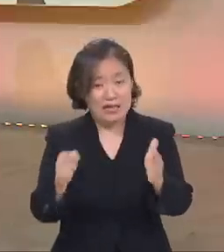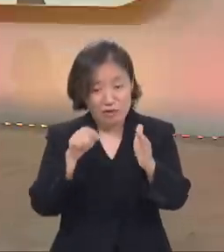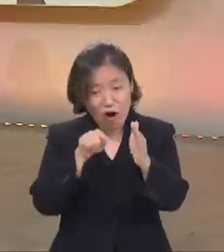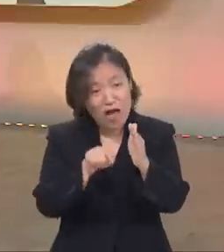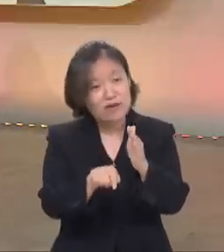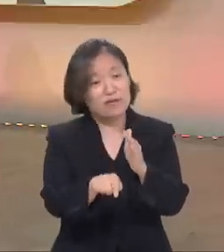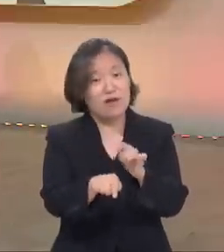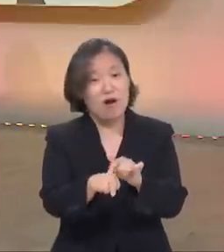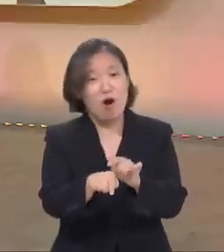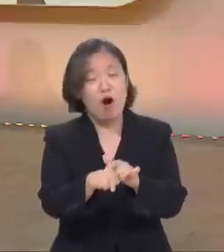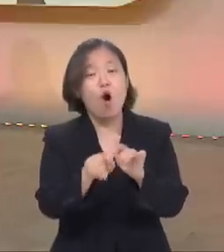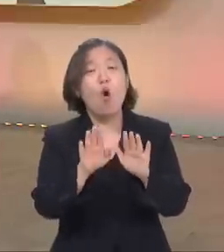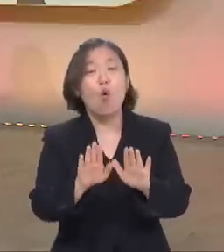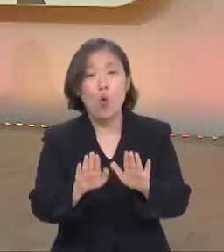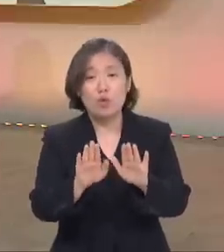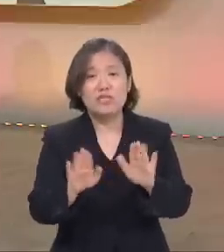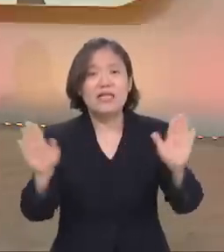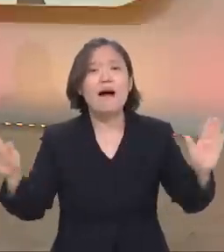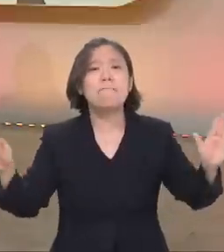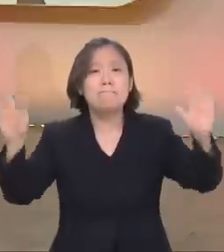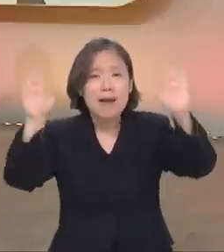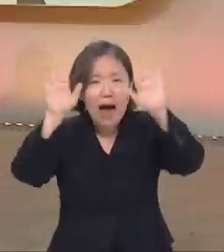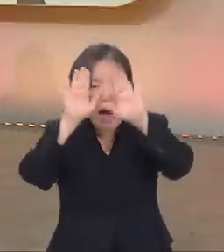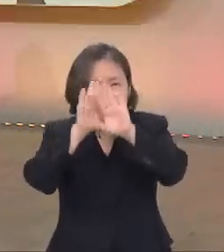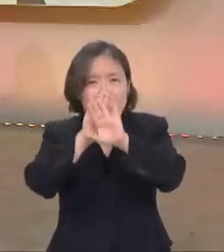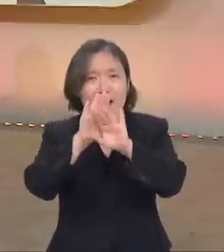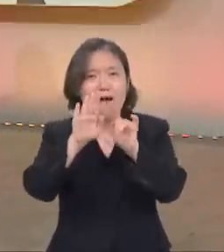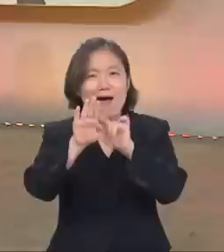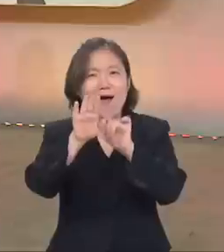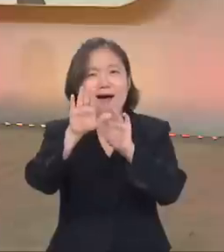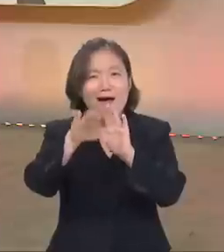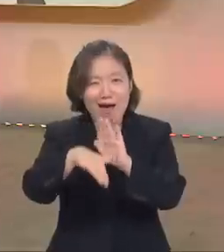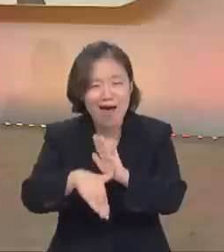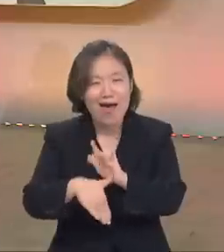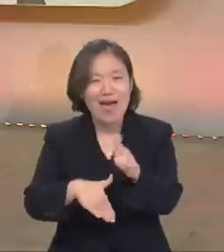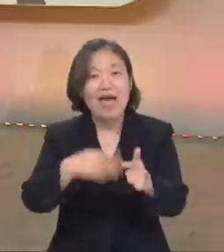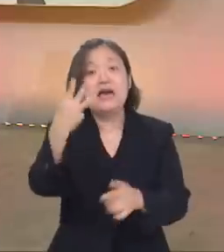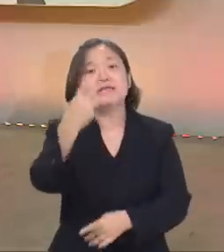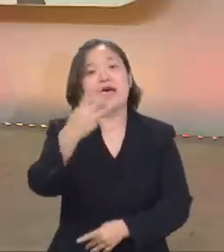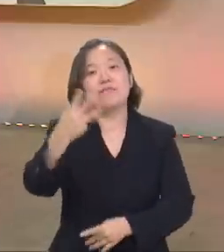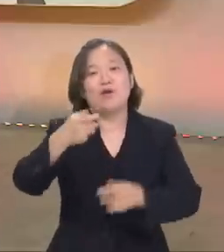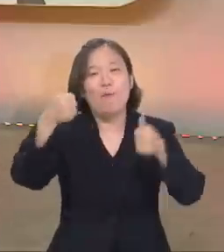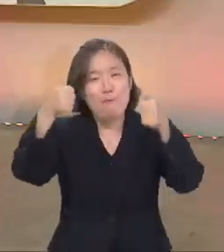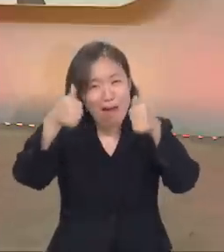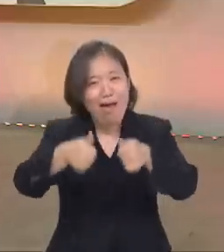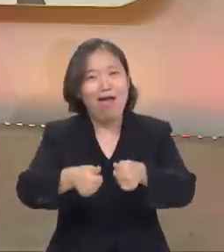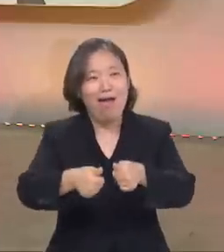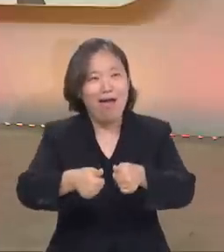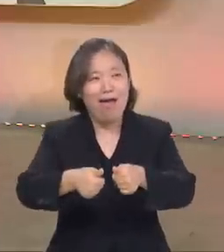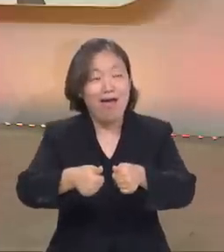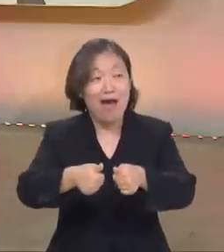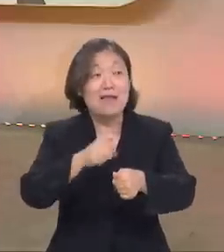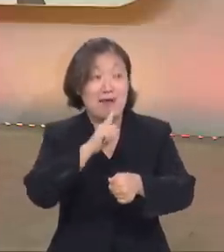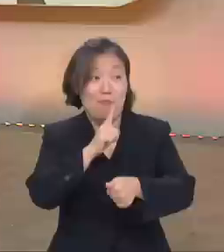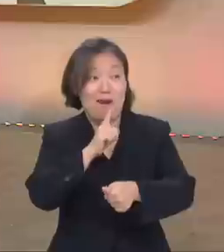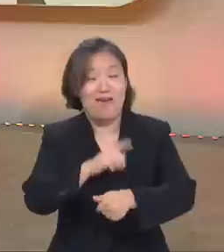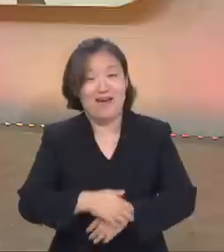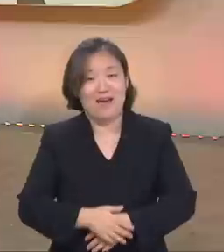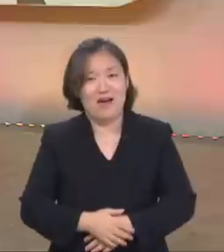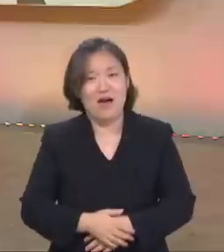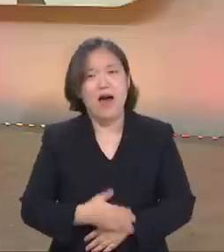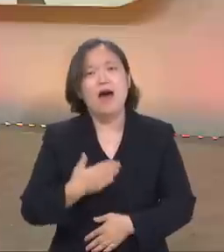오늘 밤에 3천배를 하십시오 3천 배를 하면서 내가